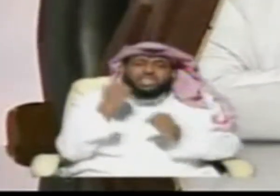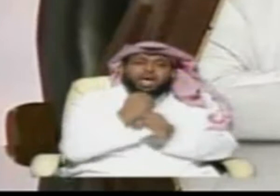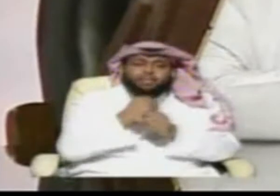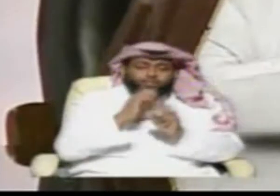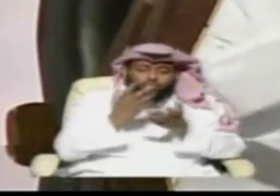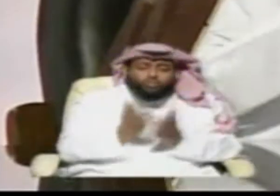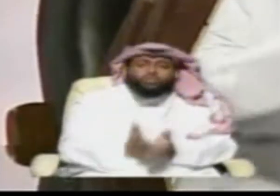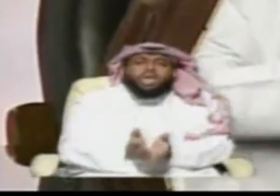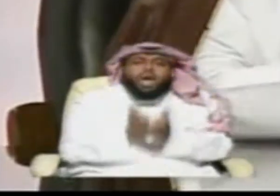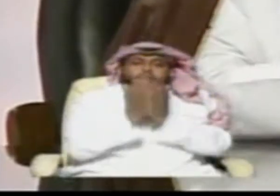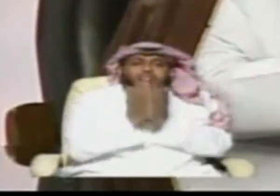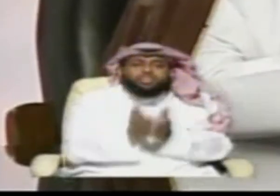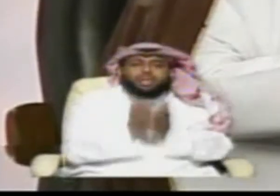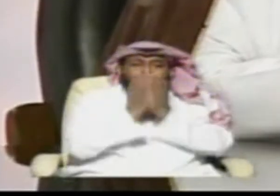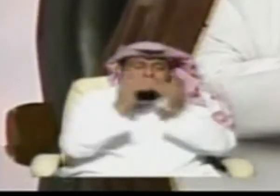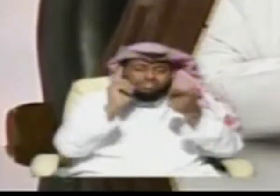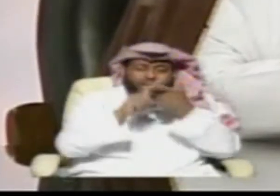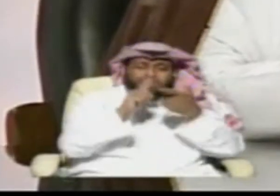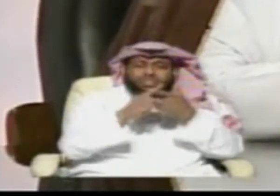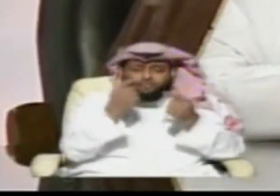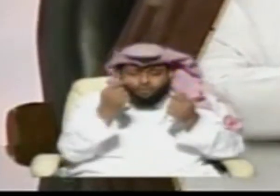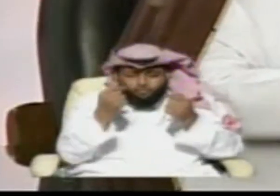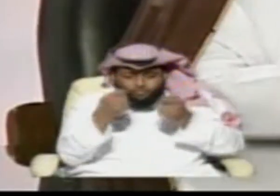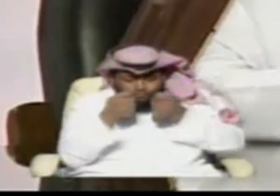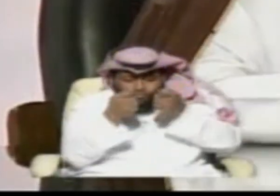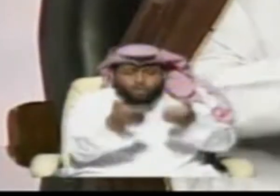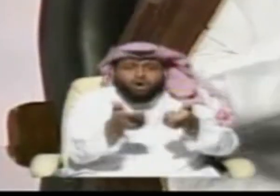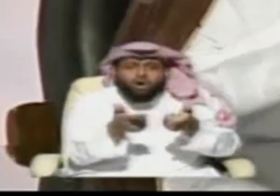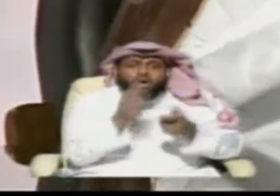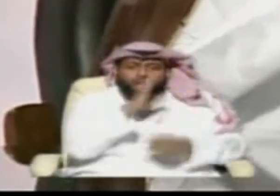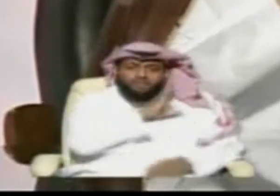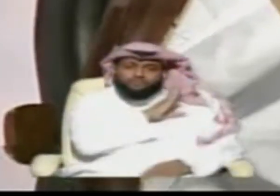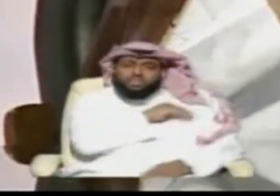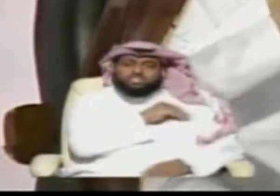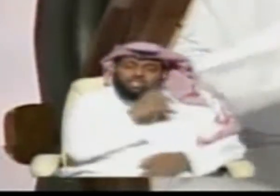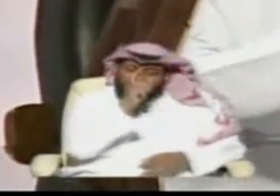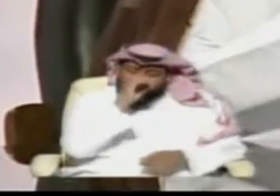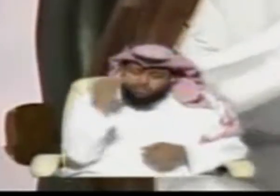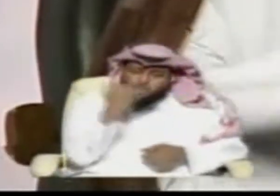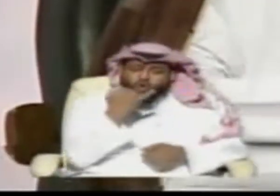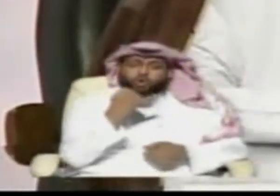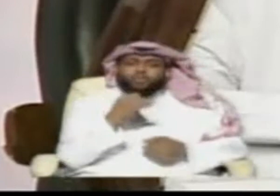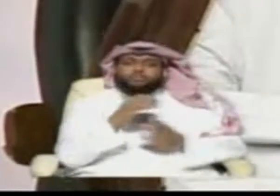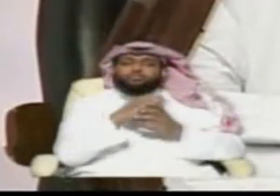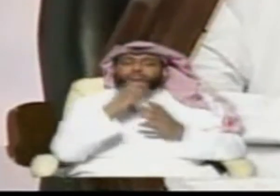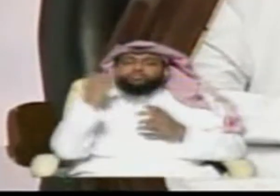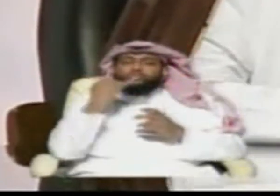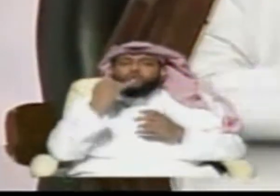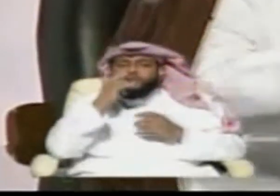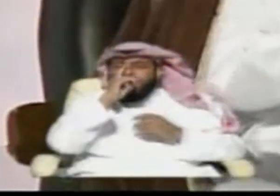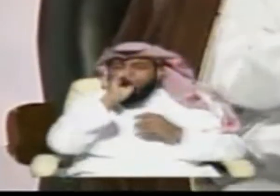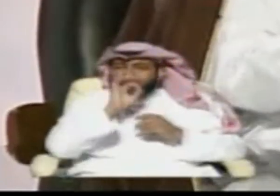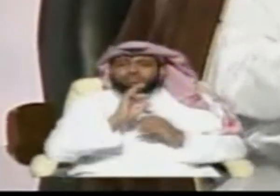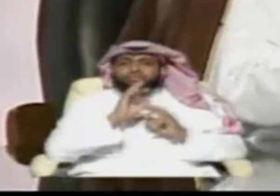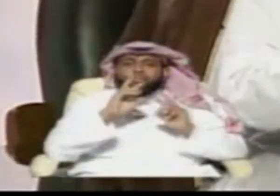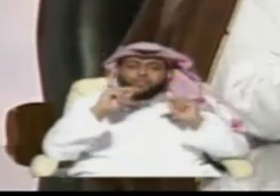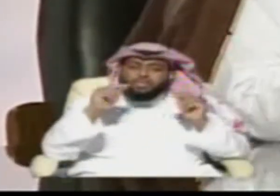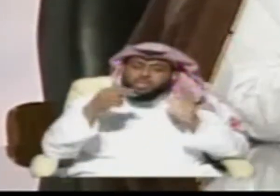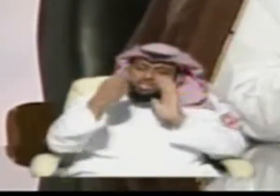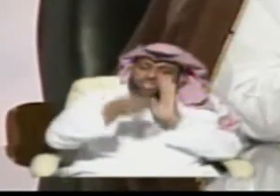دعم قولي ولا دعم كتابي ولا دعم، يعني أقل ما يكون إذا